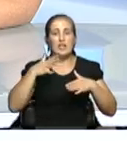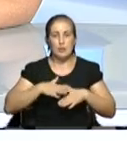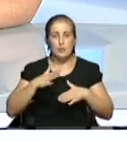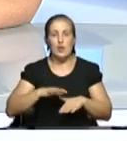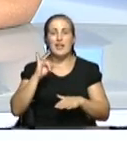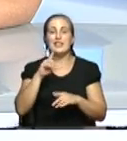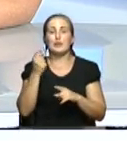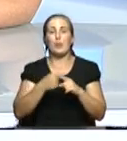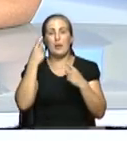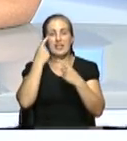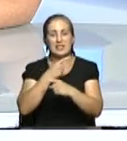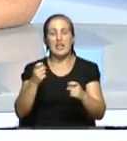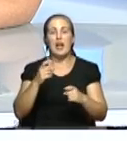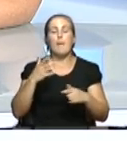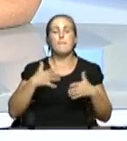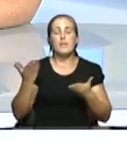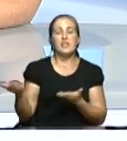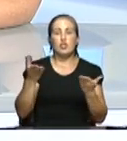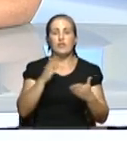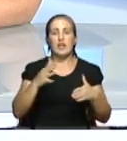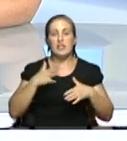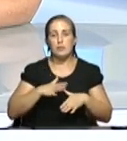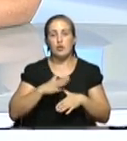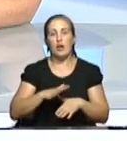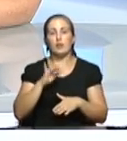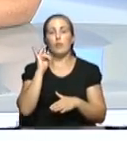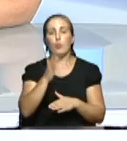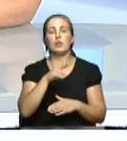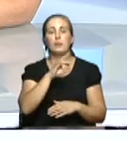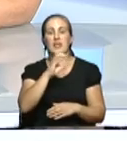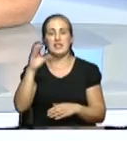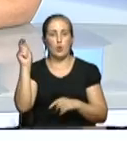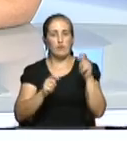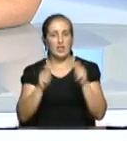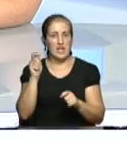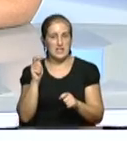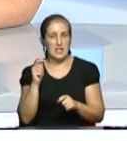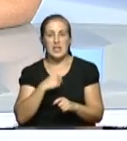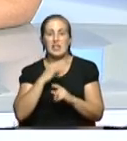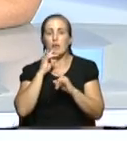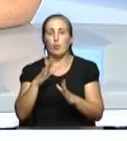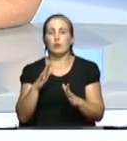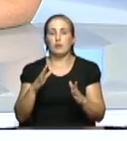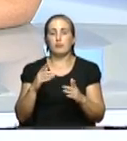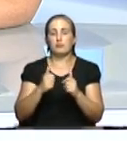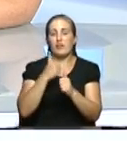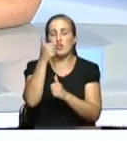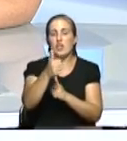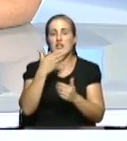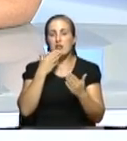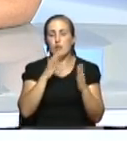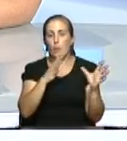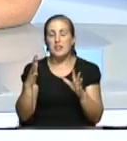про анонсировали до приглашаю всех крымчан гостей крыма на будет пресс-конференции я не буду предвосхищать события но тем не менее